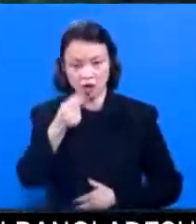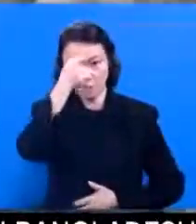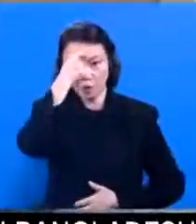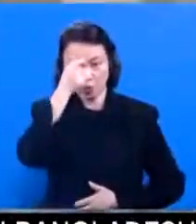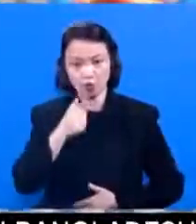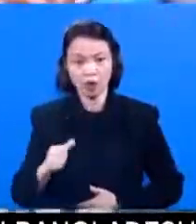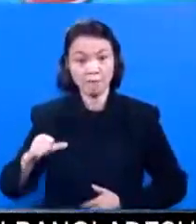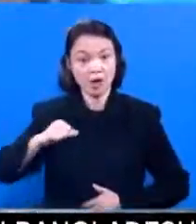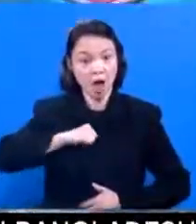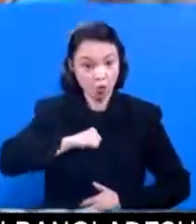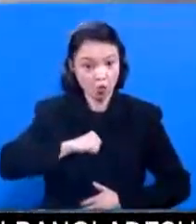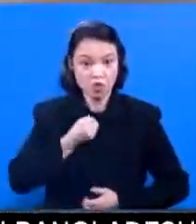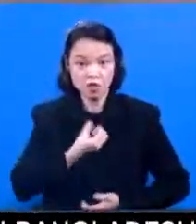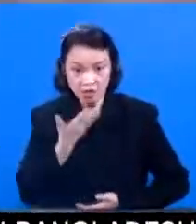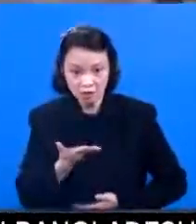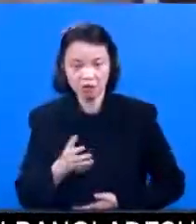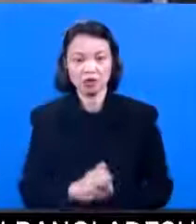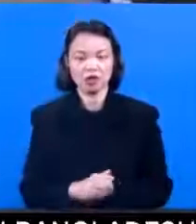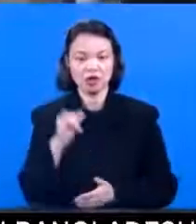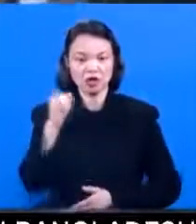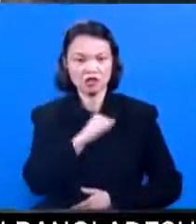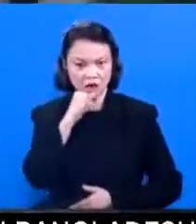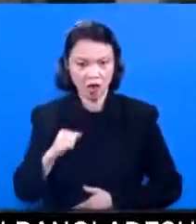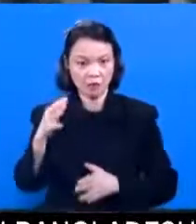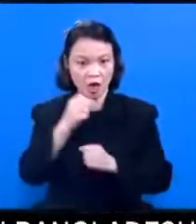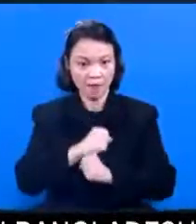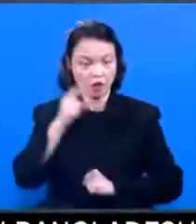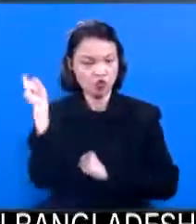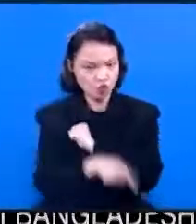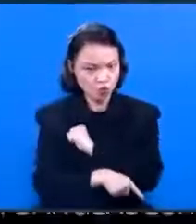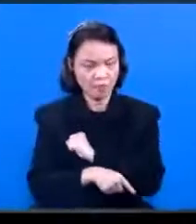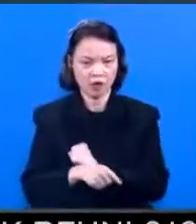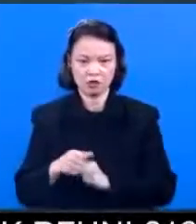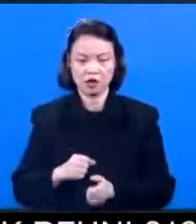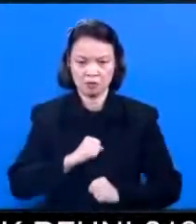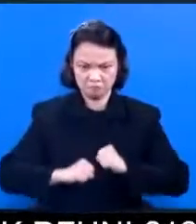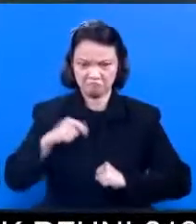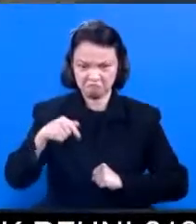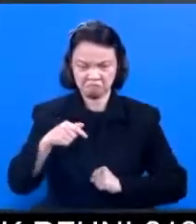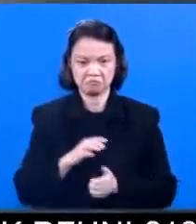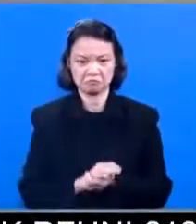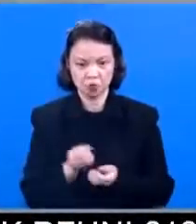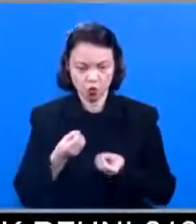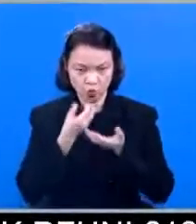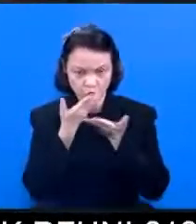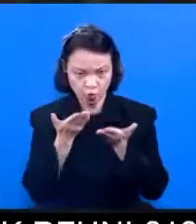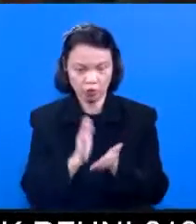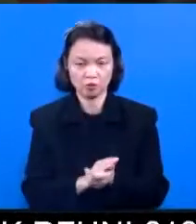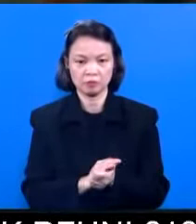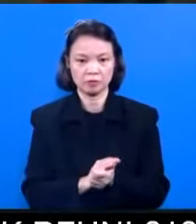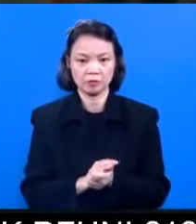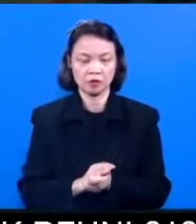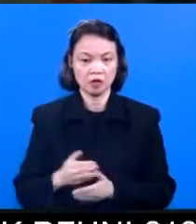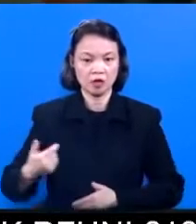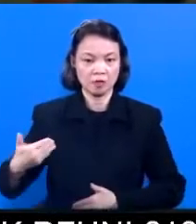mengakui kesalahannya dan memperoleh hukuman yang setimpal atas perbuatannya. Hal senada juga diungkapkan Husna Amin, pengacara